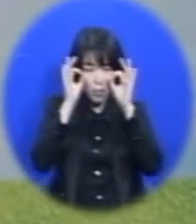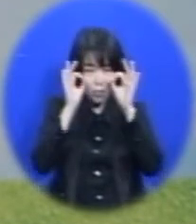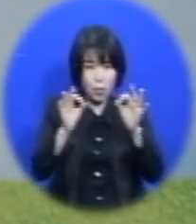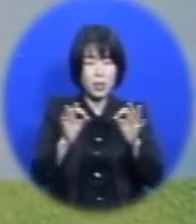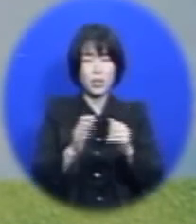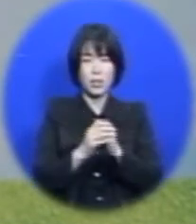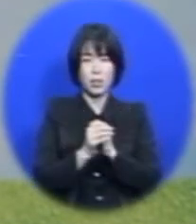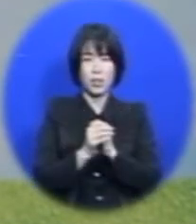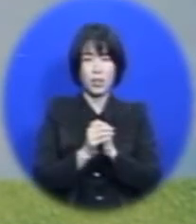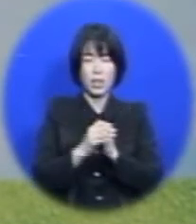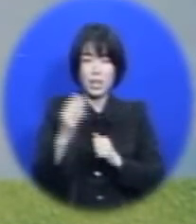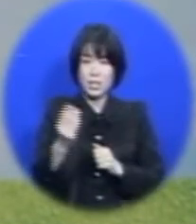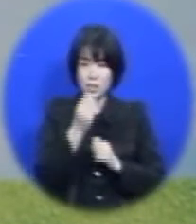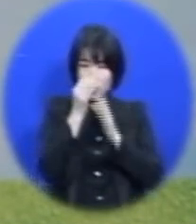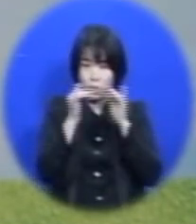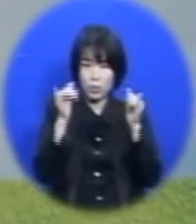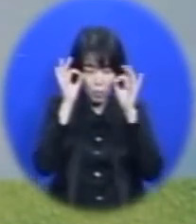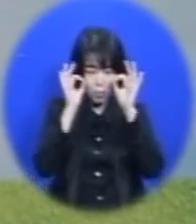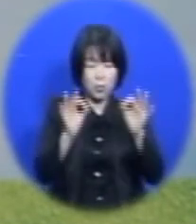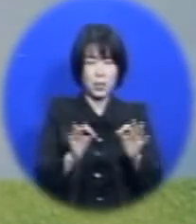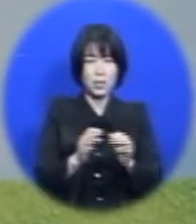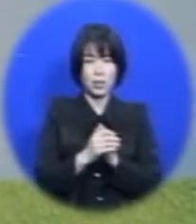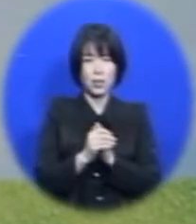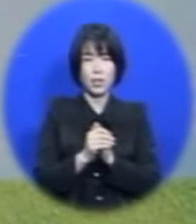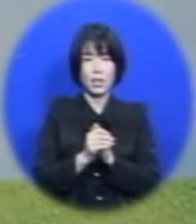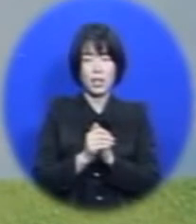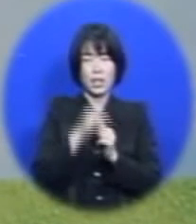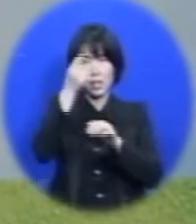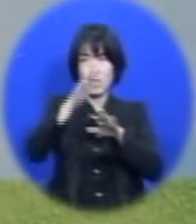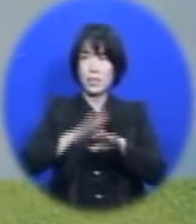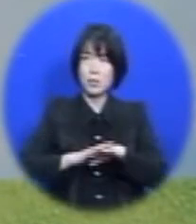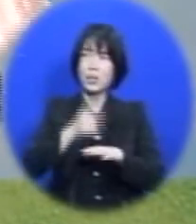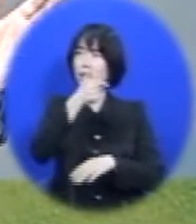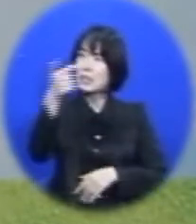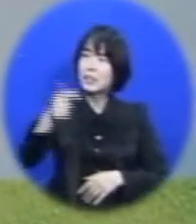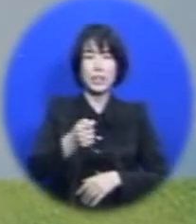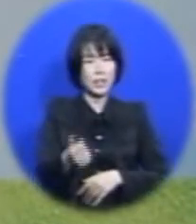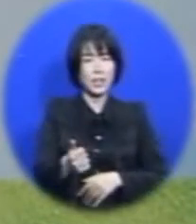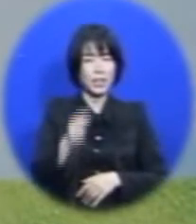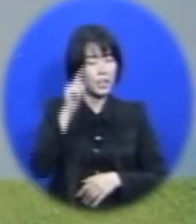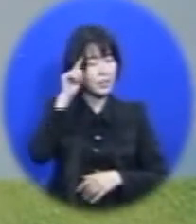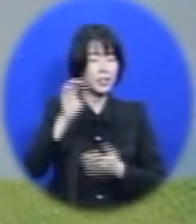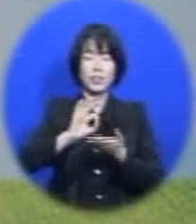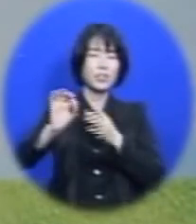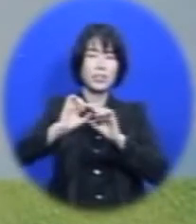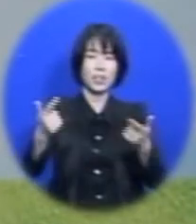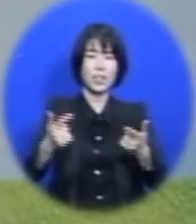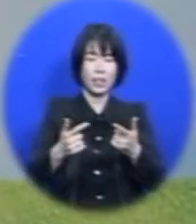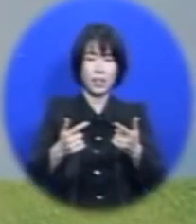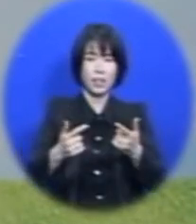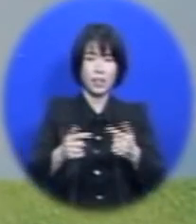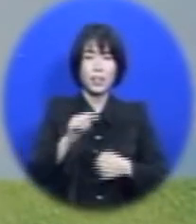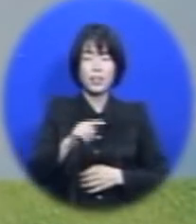보면서, 성도들을 보면서 뭐 예배당이 크냐 작으냐 전혀 신경도 안 쓰이게 되는